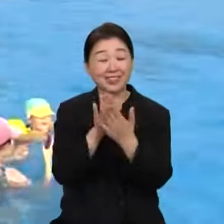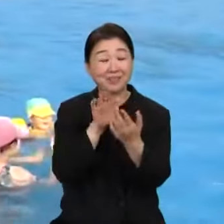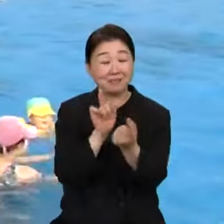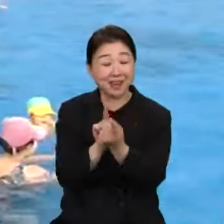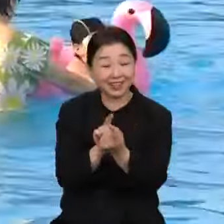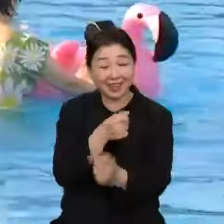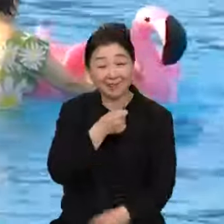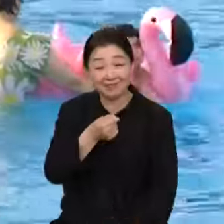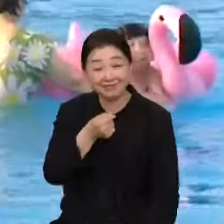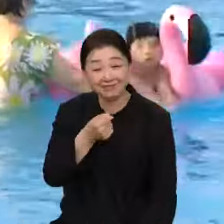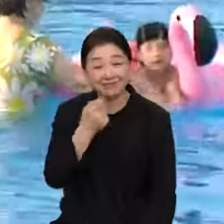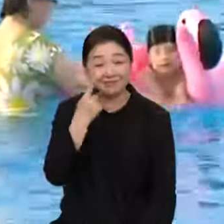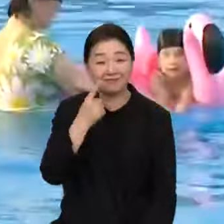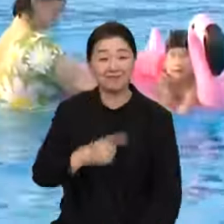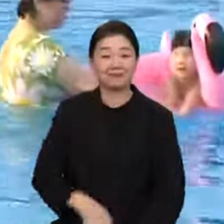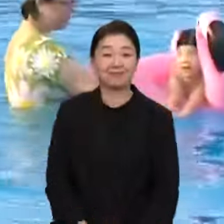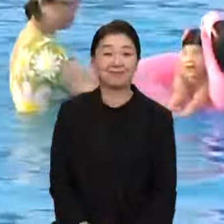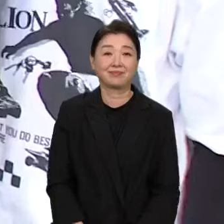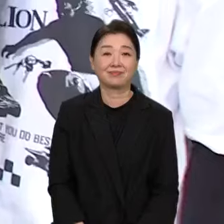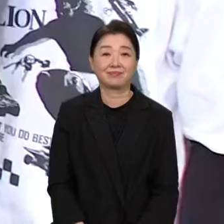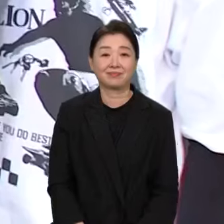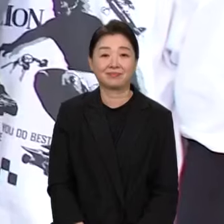시민들의 이야기 들어보겠습니다.